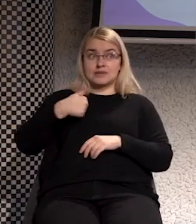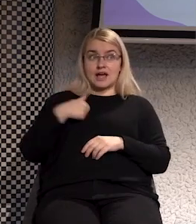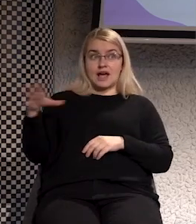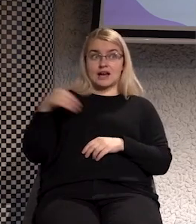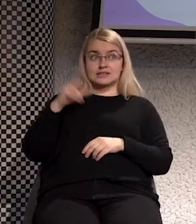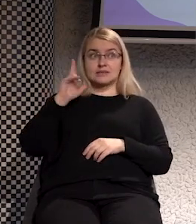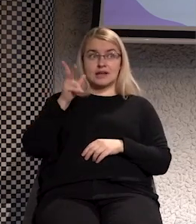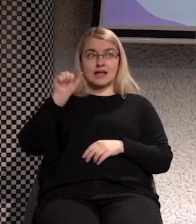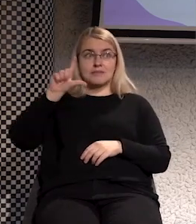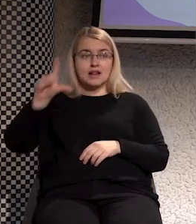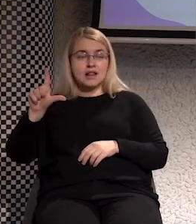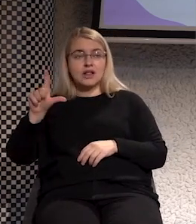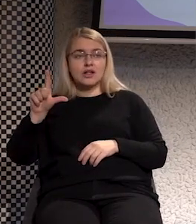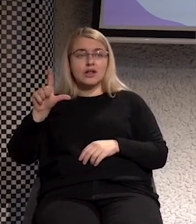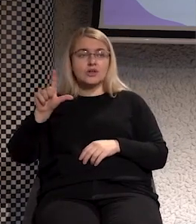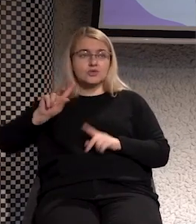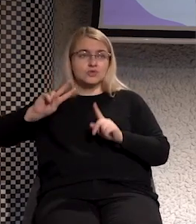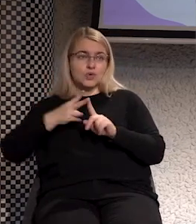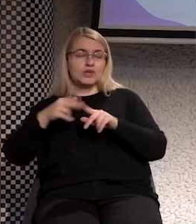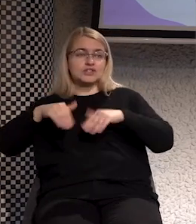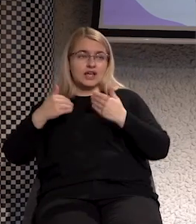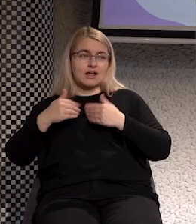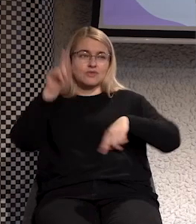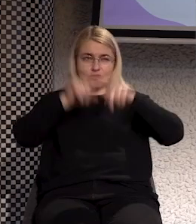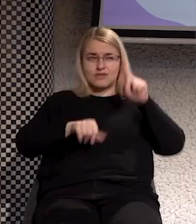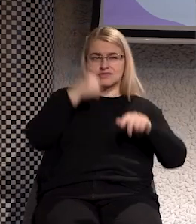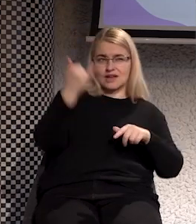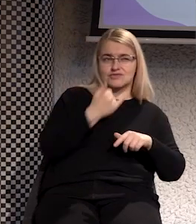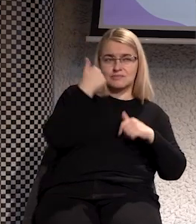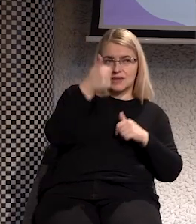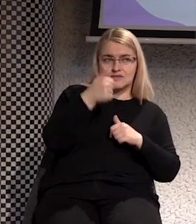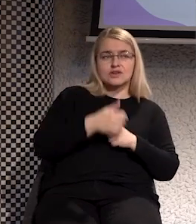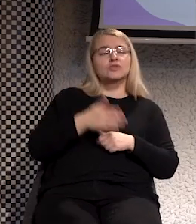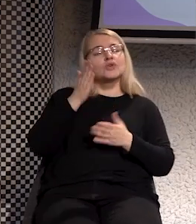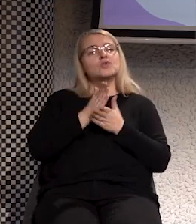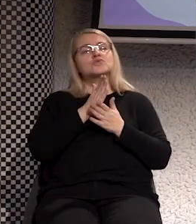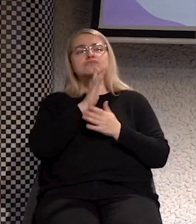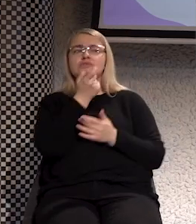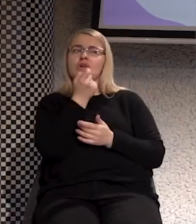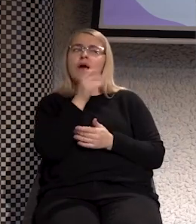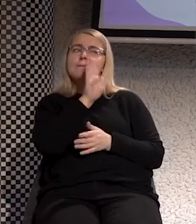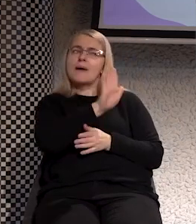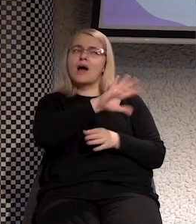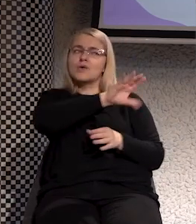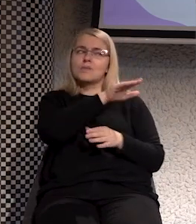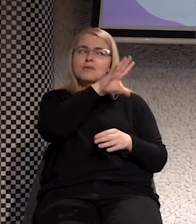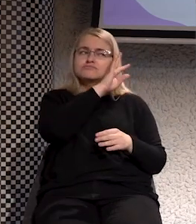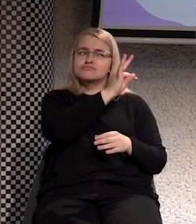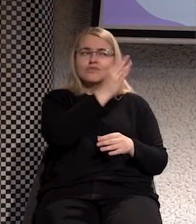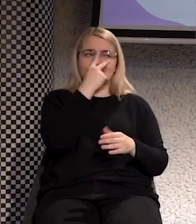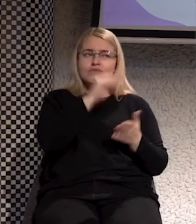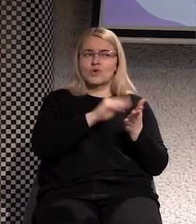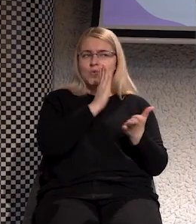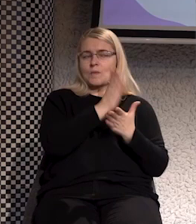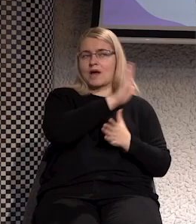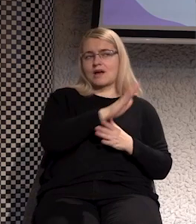drugi dzień, który normalnie jest pierwszym, no to on już był drugim dniem. Oni już z czymś byli. Więc tam też się można było od razu głębiej